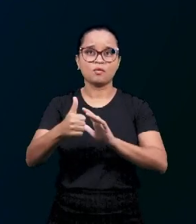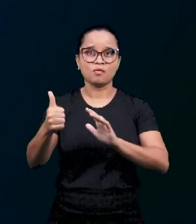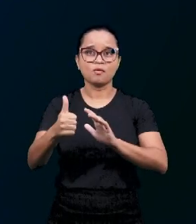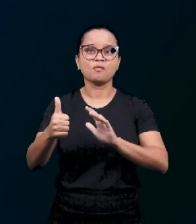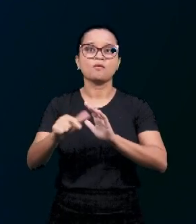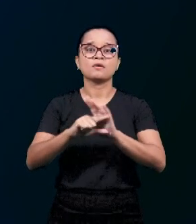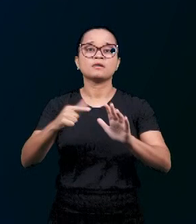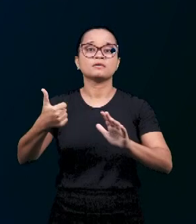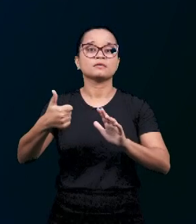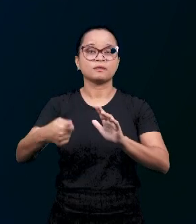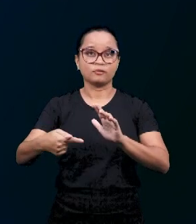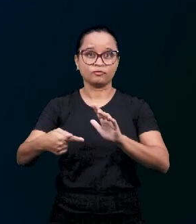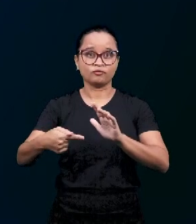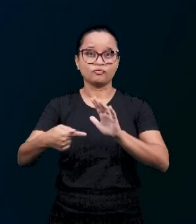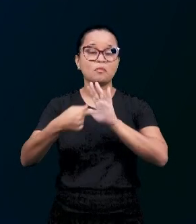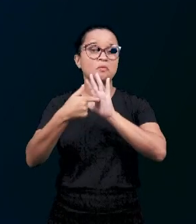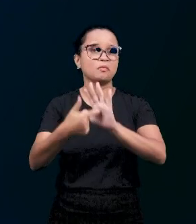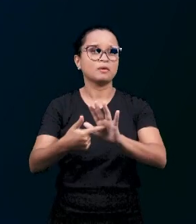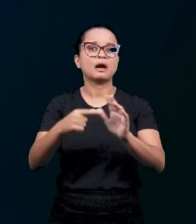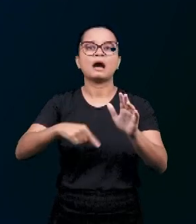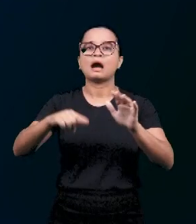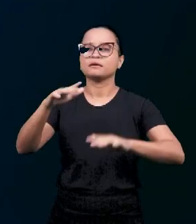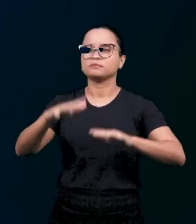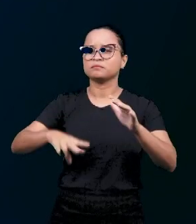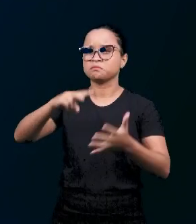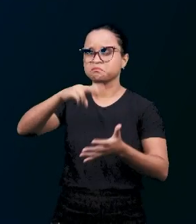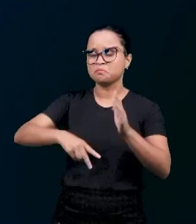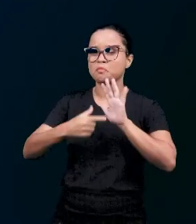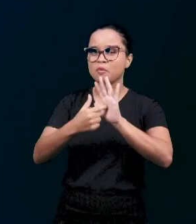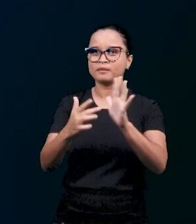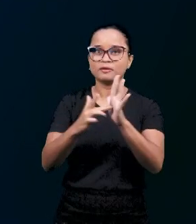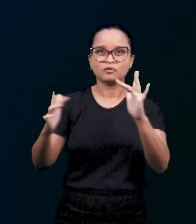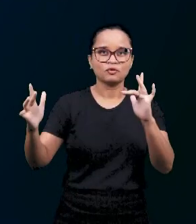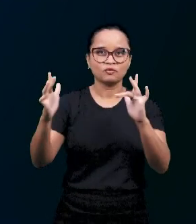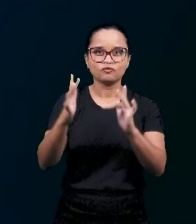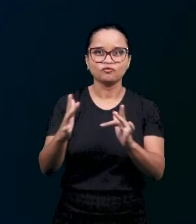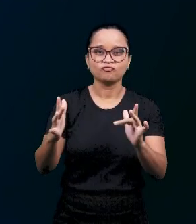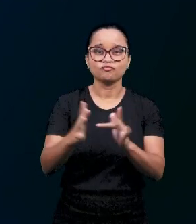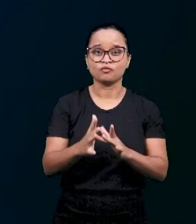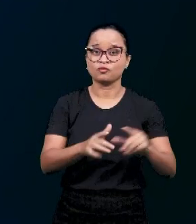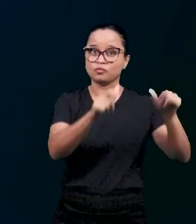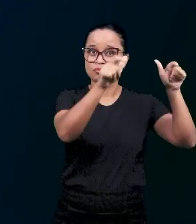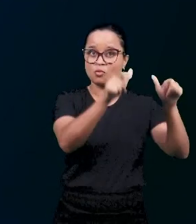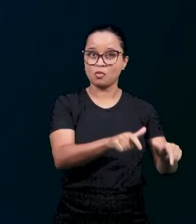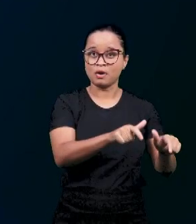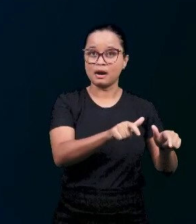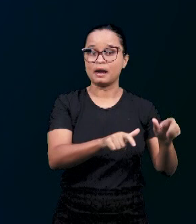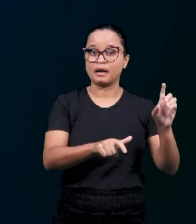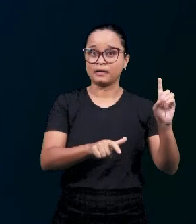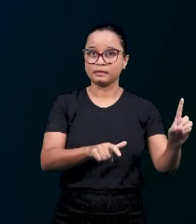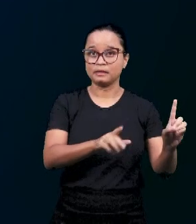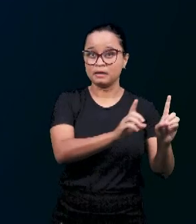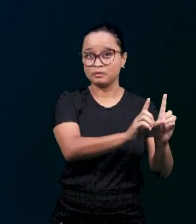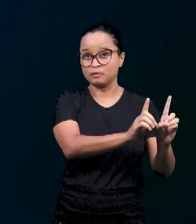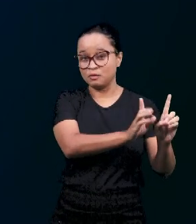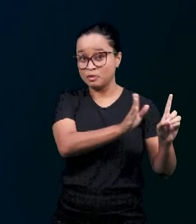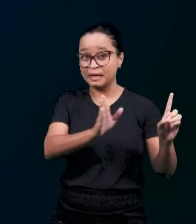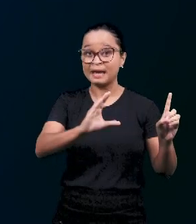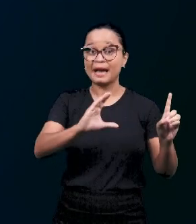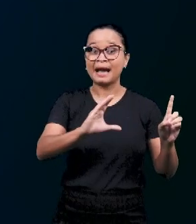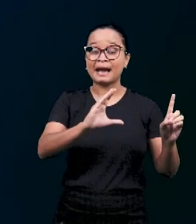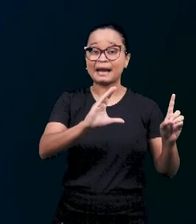étudiée Luc chapitre 7, verset 11. Dans ces versets parle où Jésus sortait et où il allait. Jésus venait